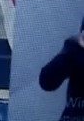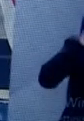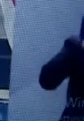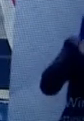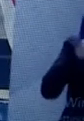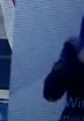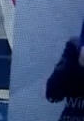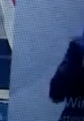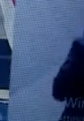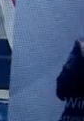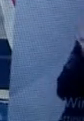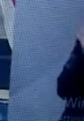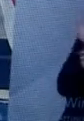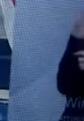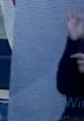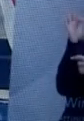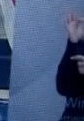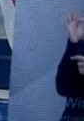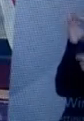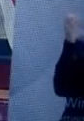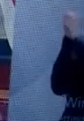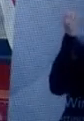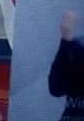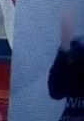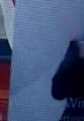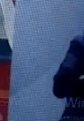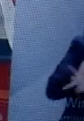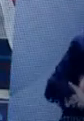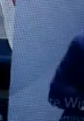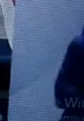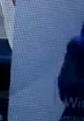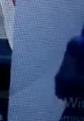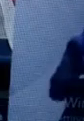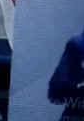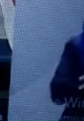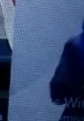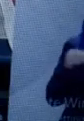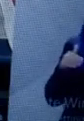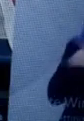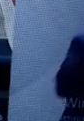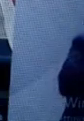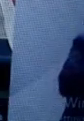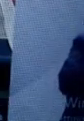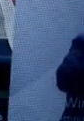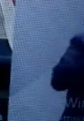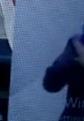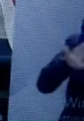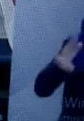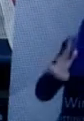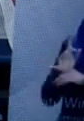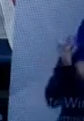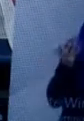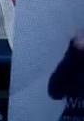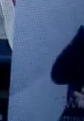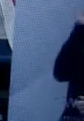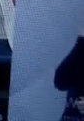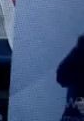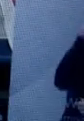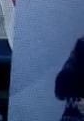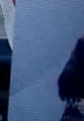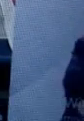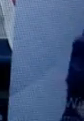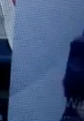wabak COVID-19. Banyak kawalan dan sekatan yang dikenakan ke atas saudara dan saudari sekalian.